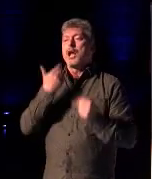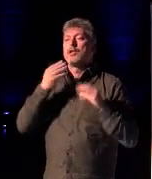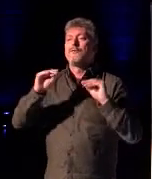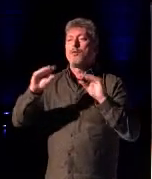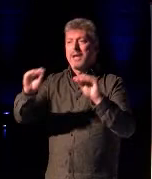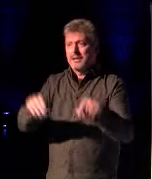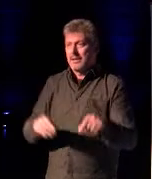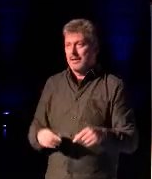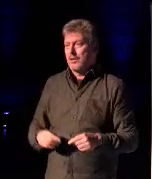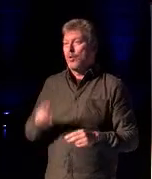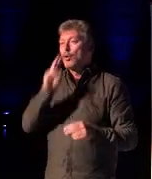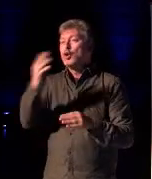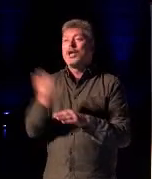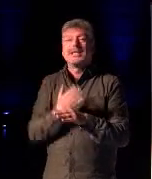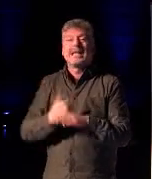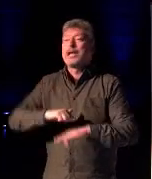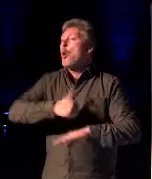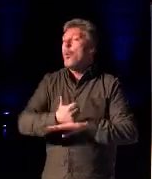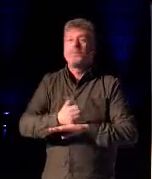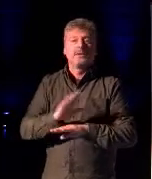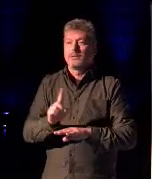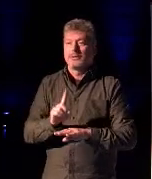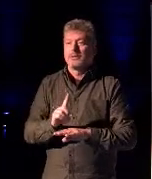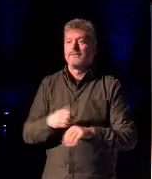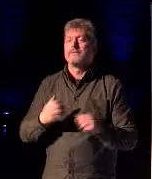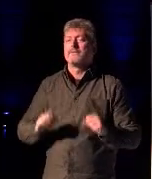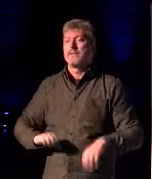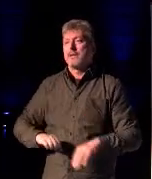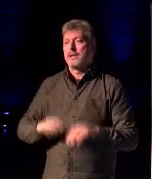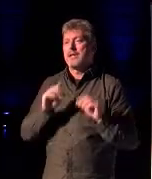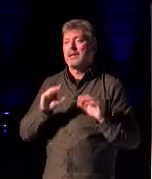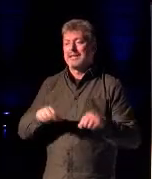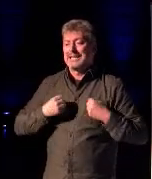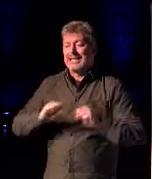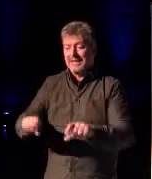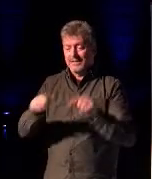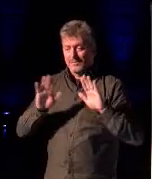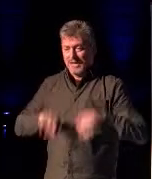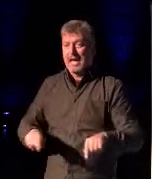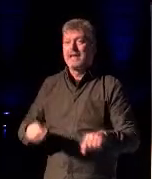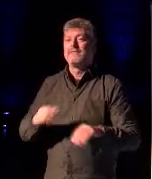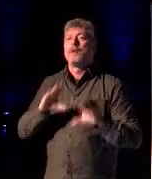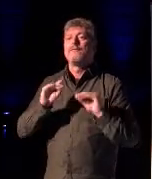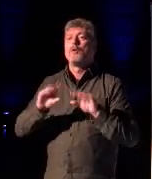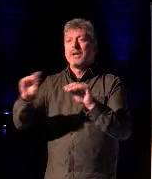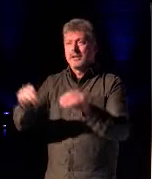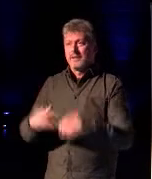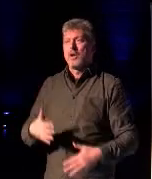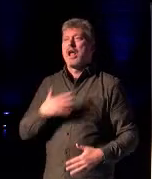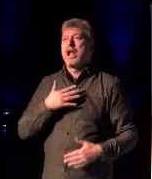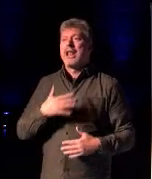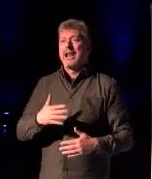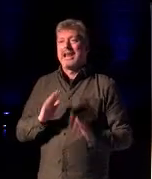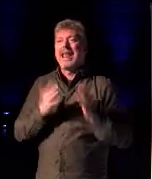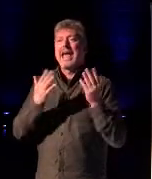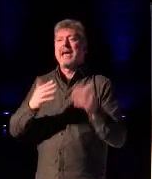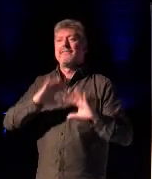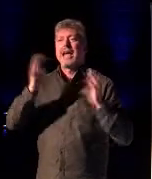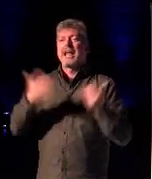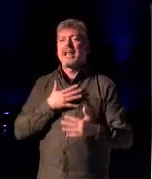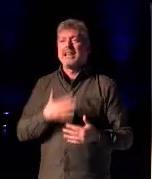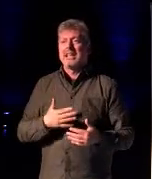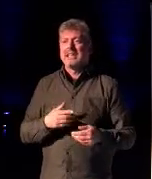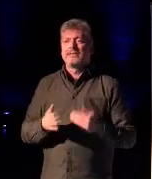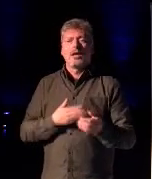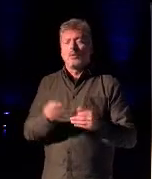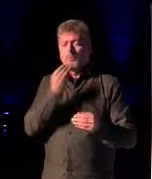opprette nye tjenester, men vi forbedrer driften som vi i. Leve hele livet handler om mat, aktivitet og